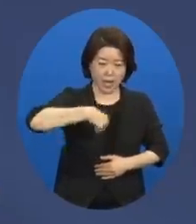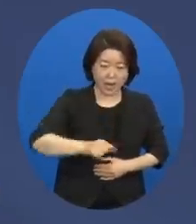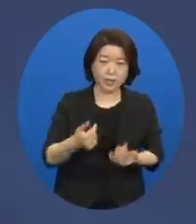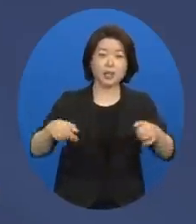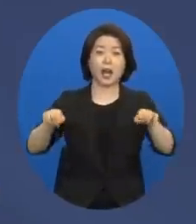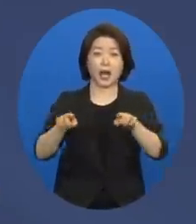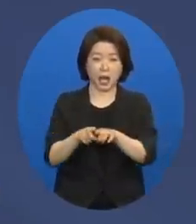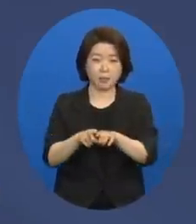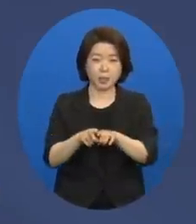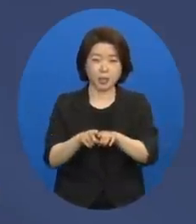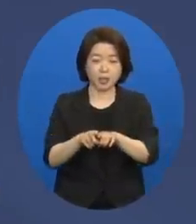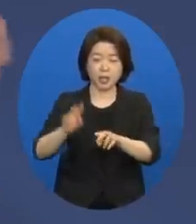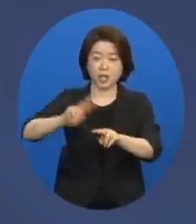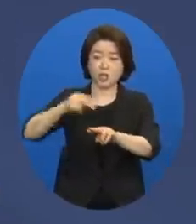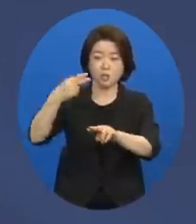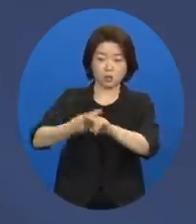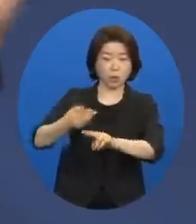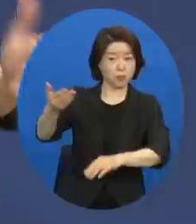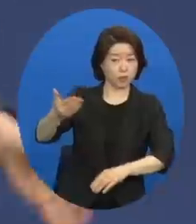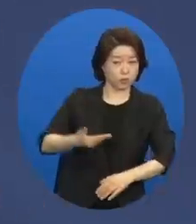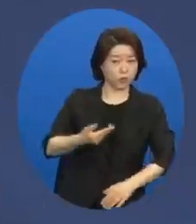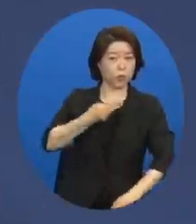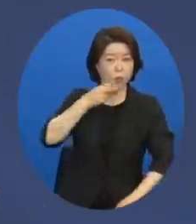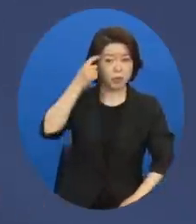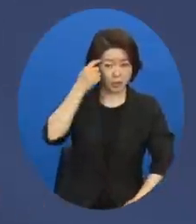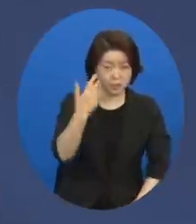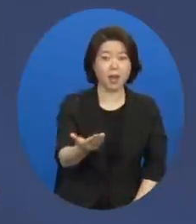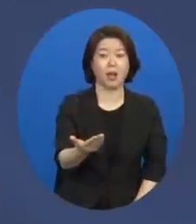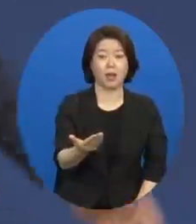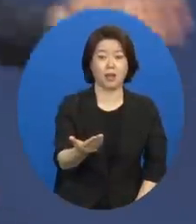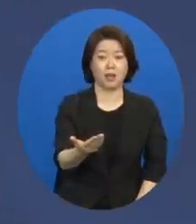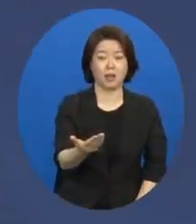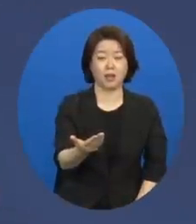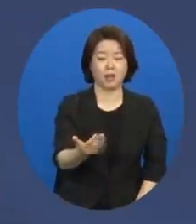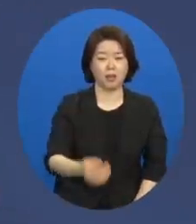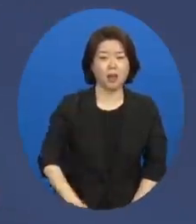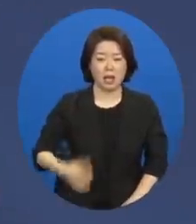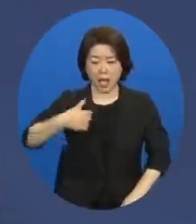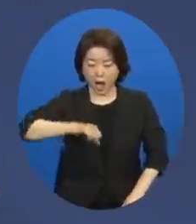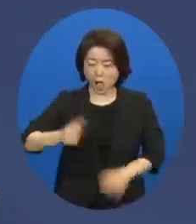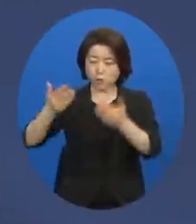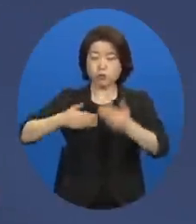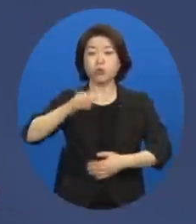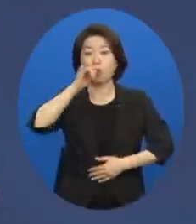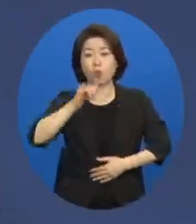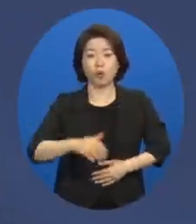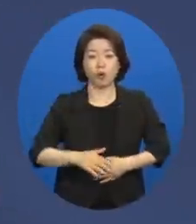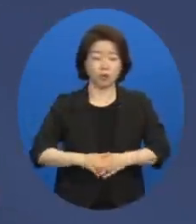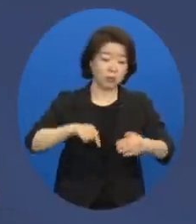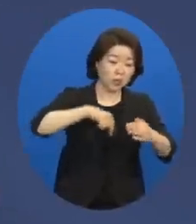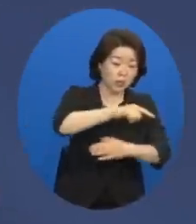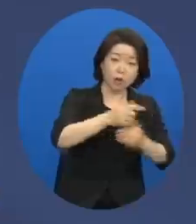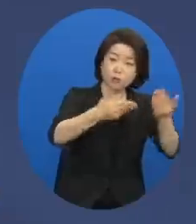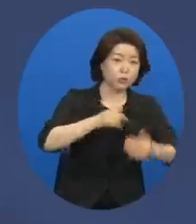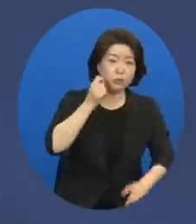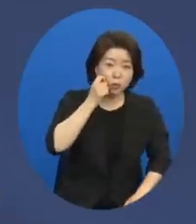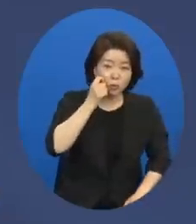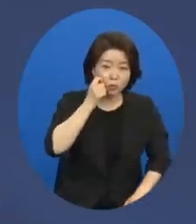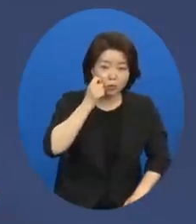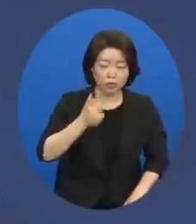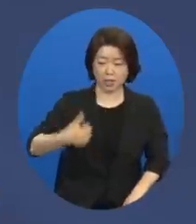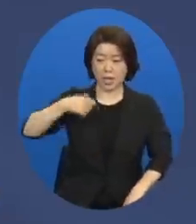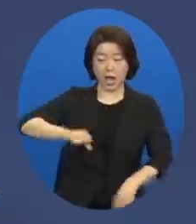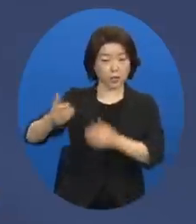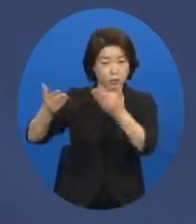함께 선물로 주시지 않겠느냐 이 말이에요. 아들도 주셨는데 땅 못 주시겠어요?